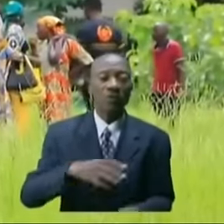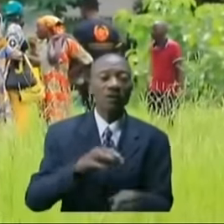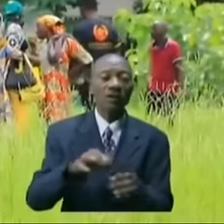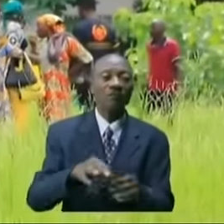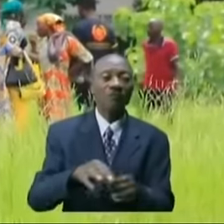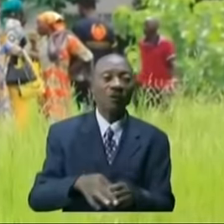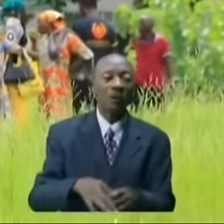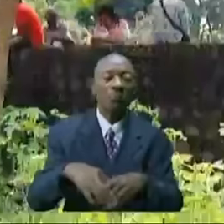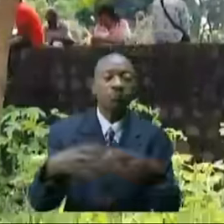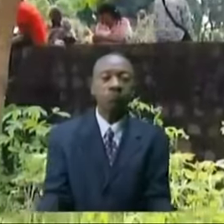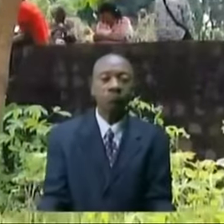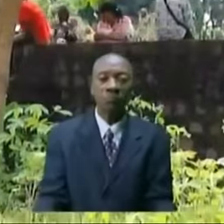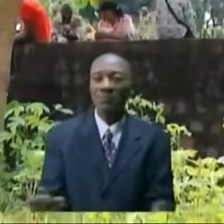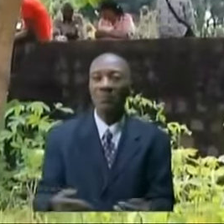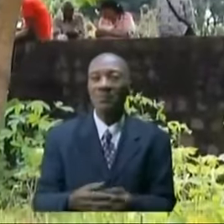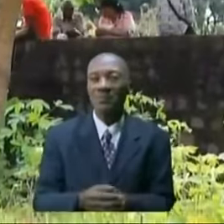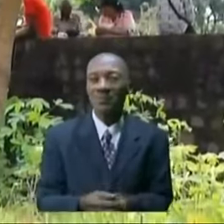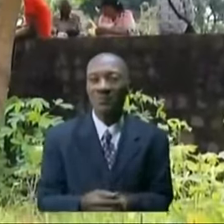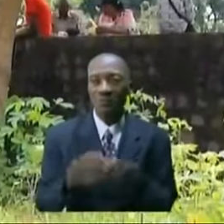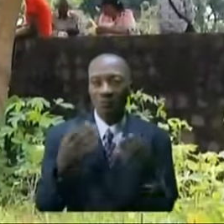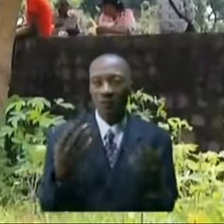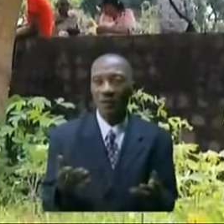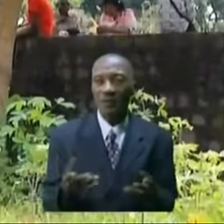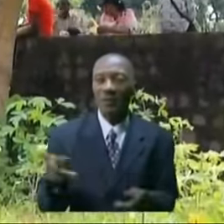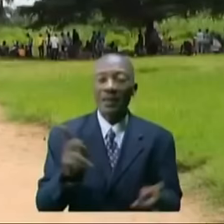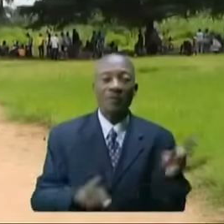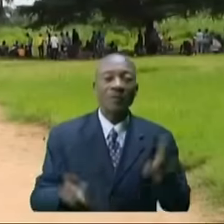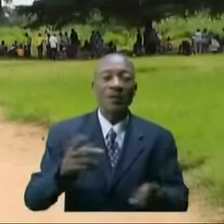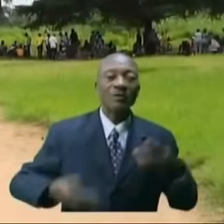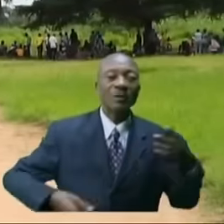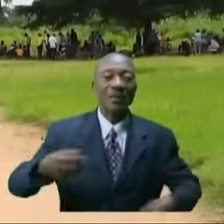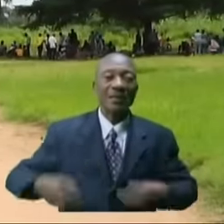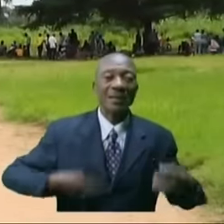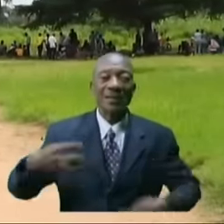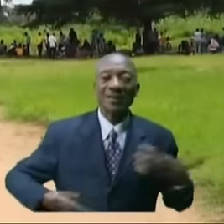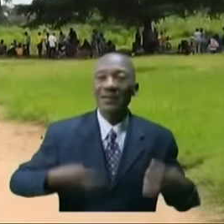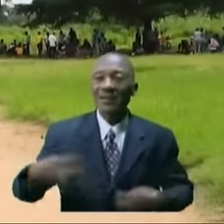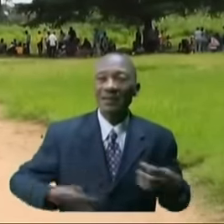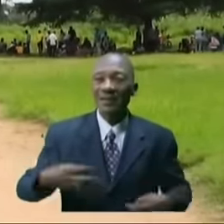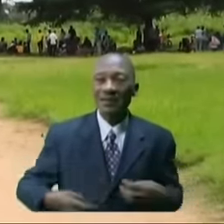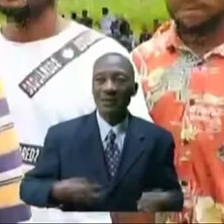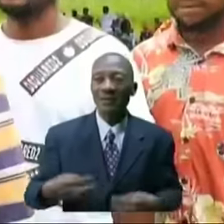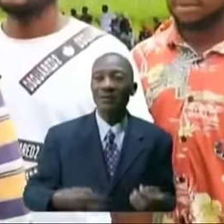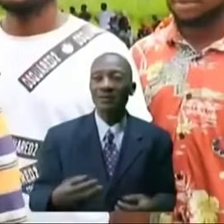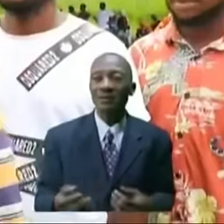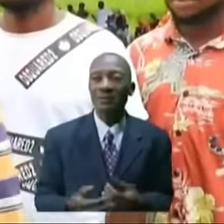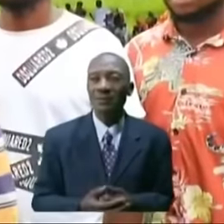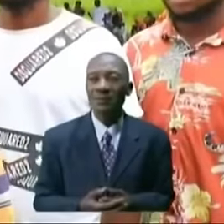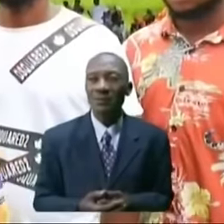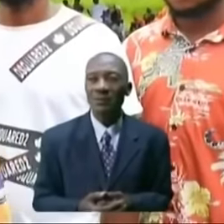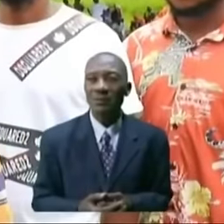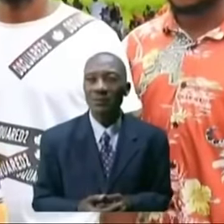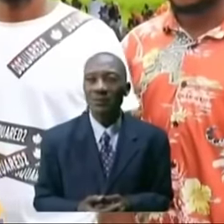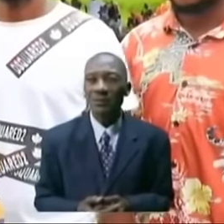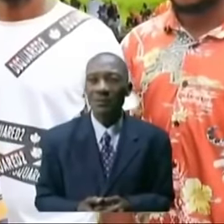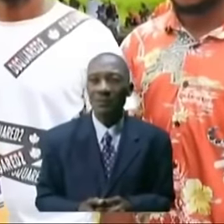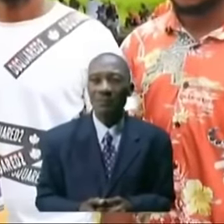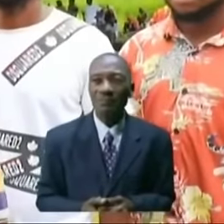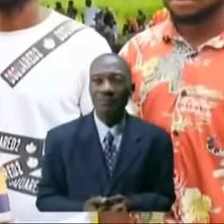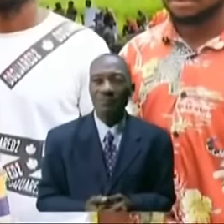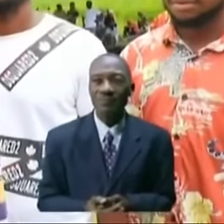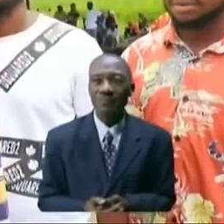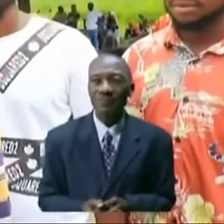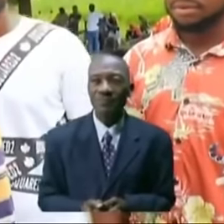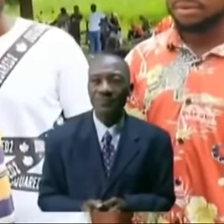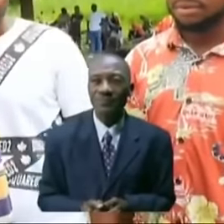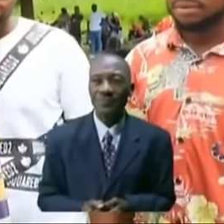à tous les niveaux des scrutins, la population s'impatiente, quelle que soit l'heure d'arrivée des machines. Comme mon ami vient de le dire,